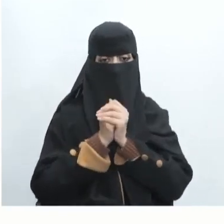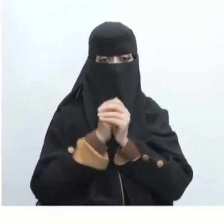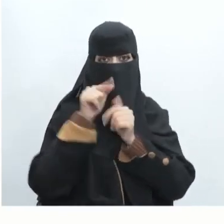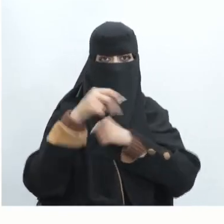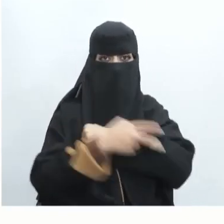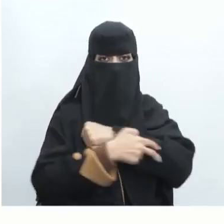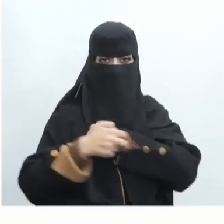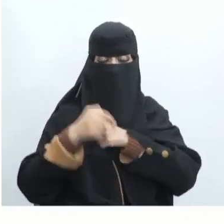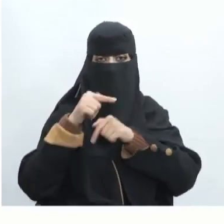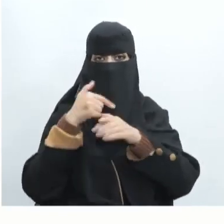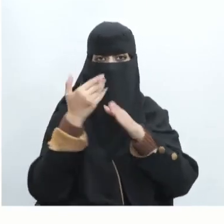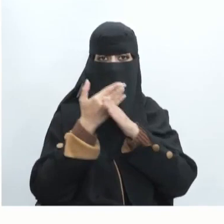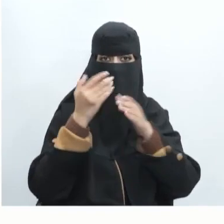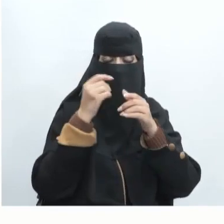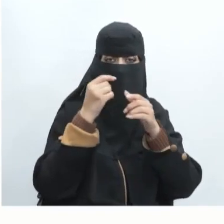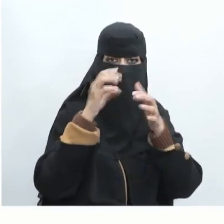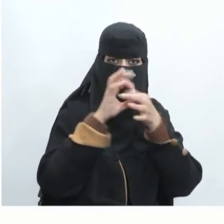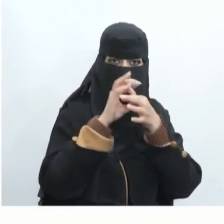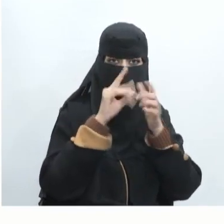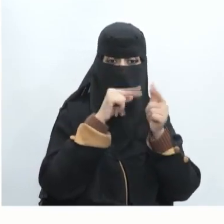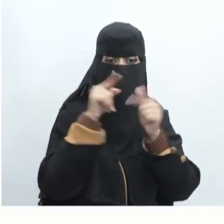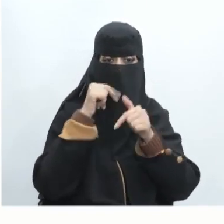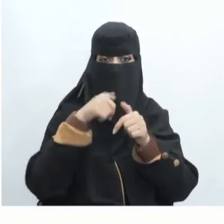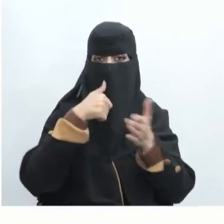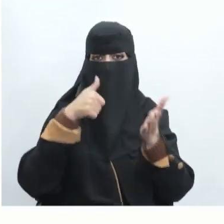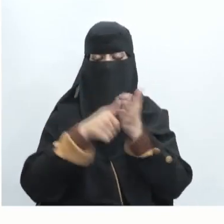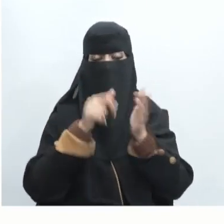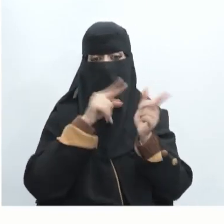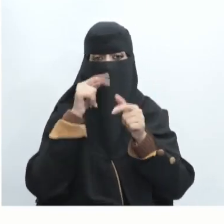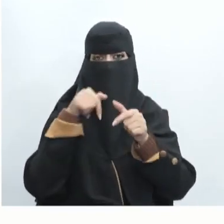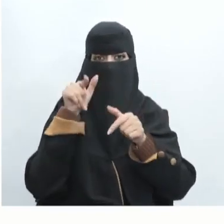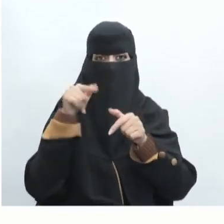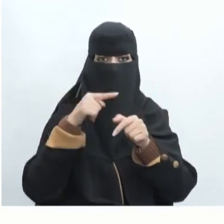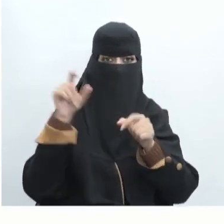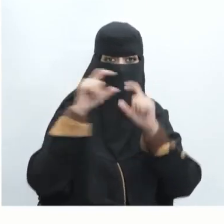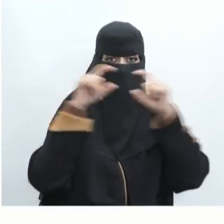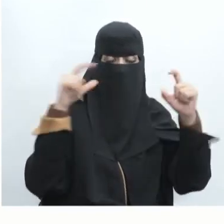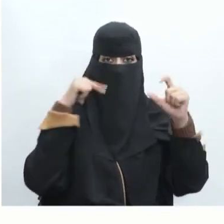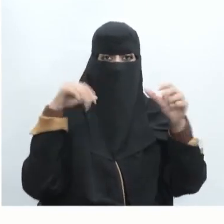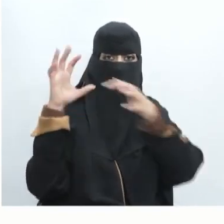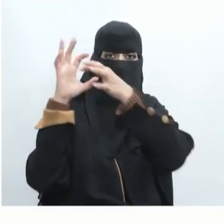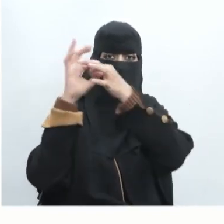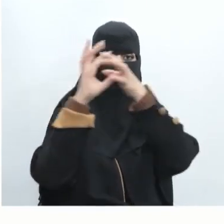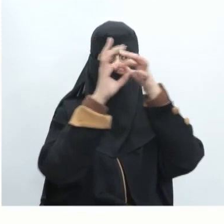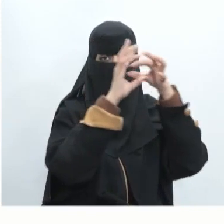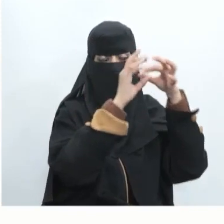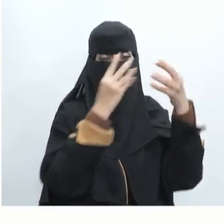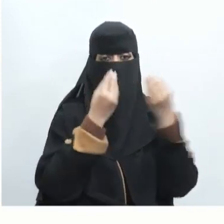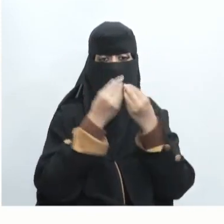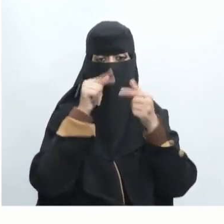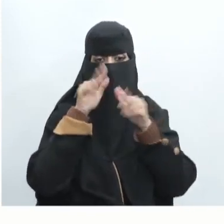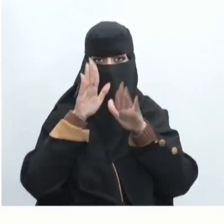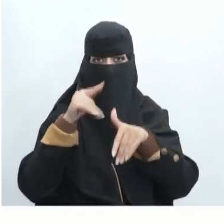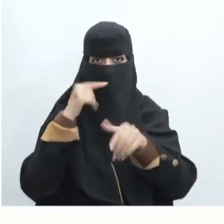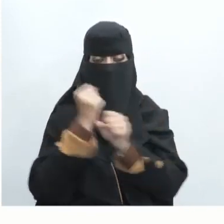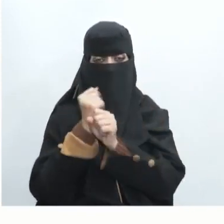والفقر يؤدي الى ماذا ممتازين الى الاميه اذا هي عباره عن سلسله متصله حينما